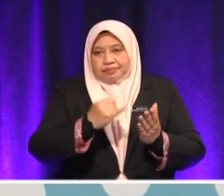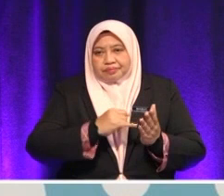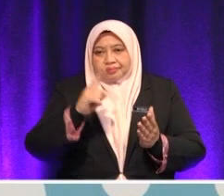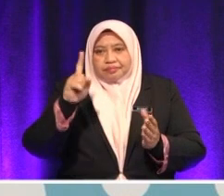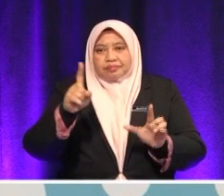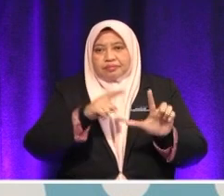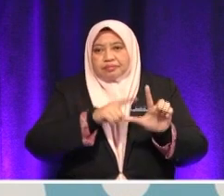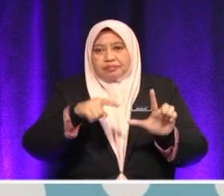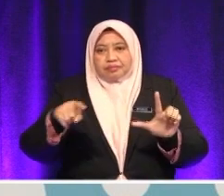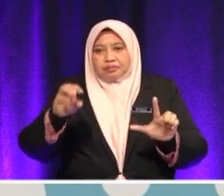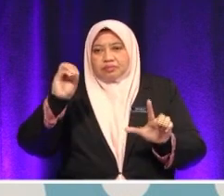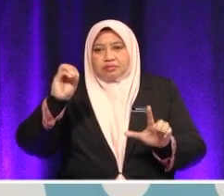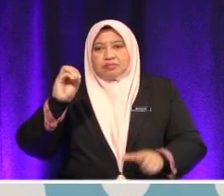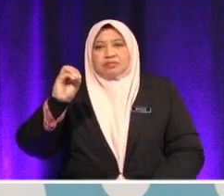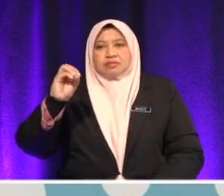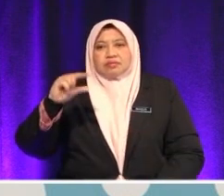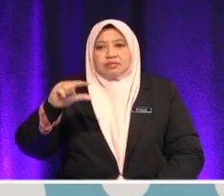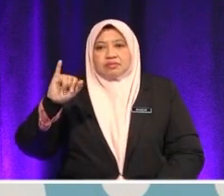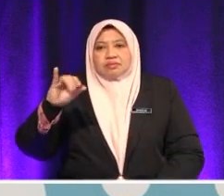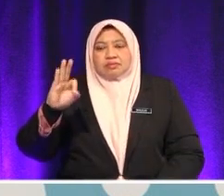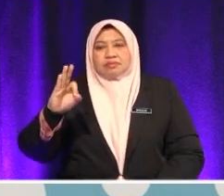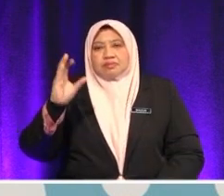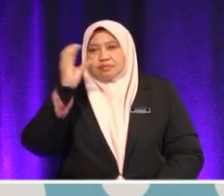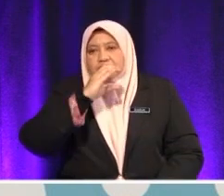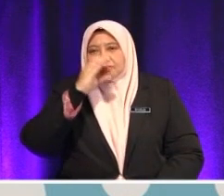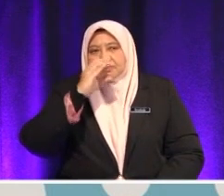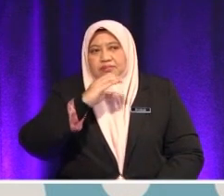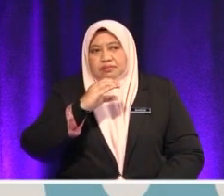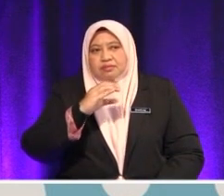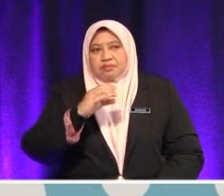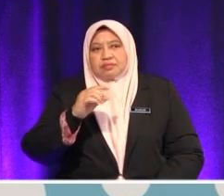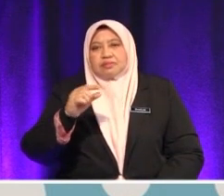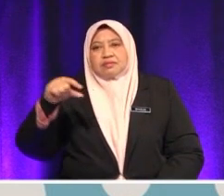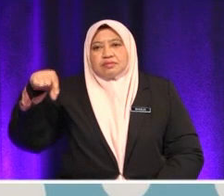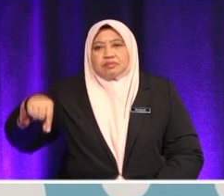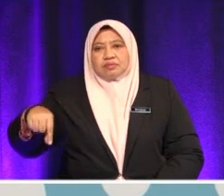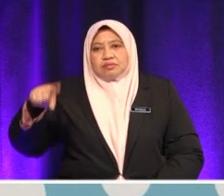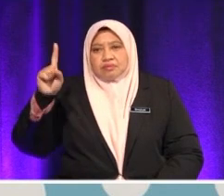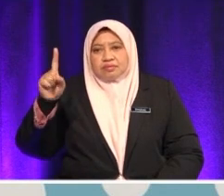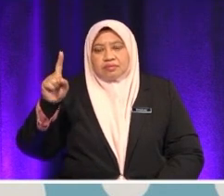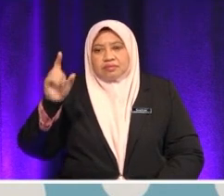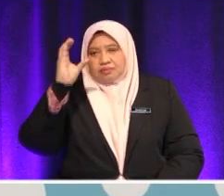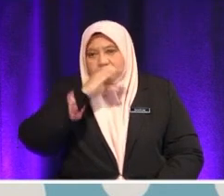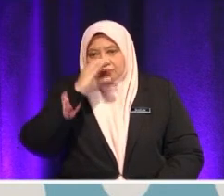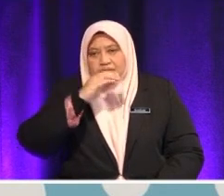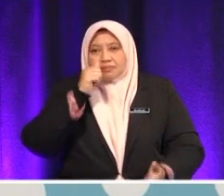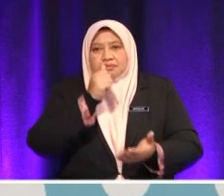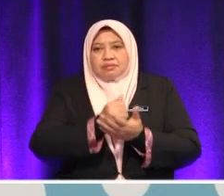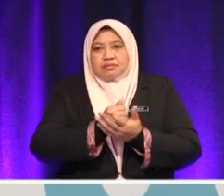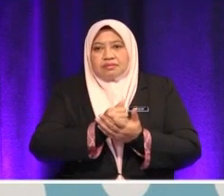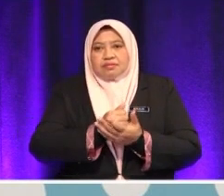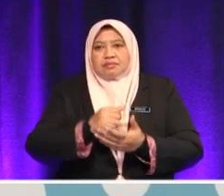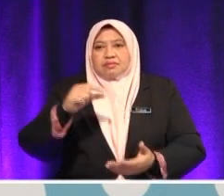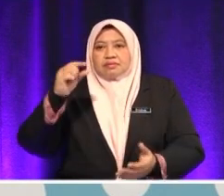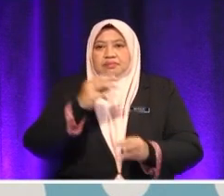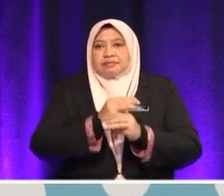data tersebut Oke seterusnya mencari nilai kuartil pertama mid dan juga kuatir ketiga